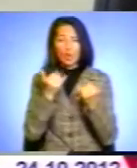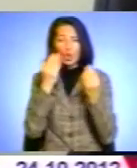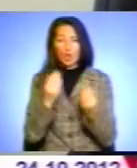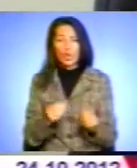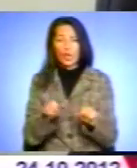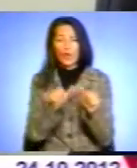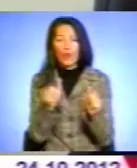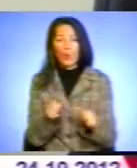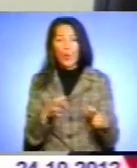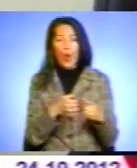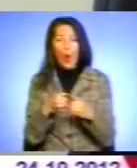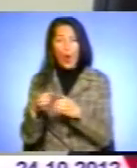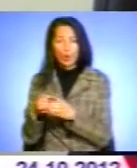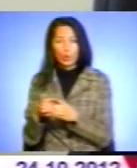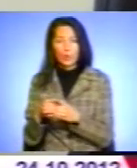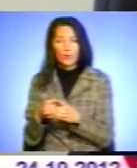формуємо групи,